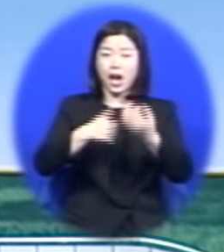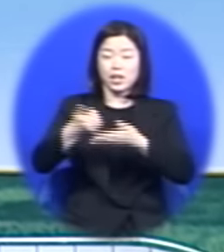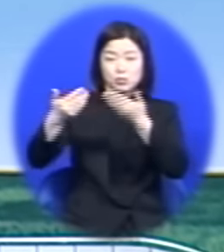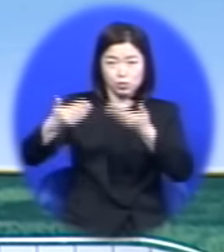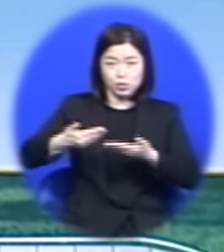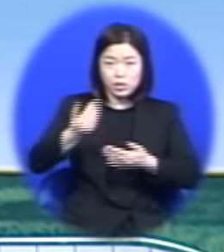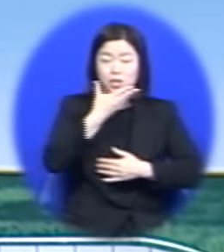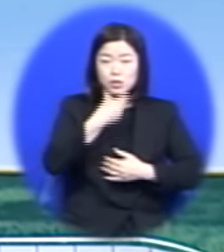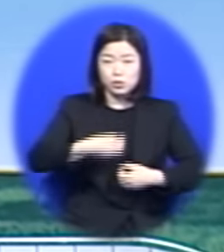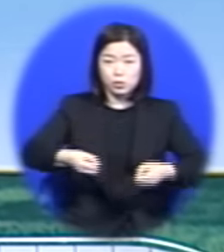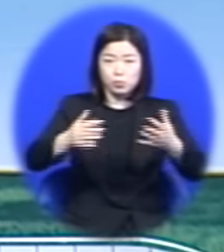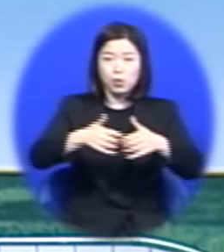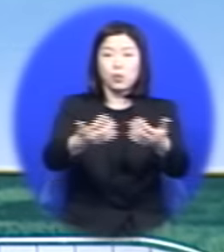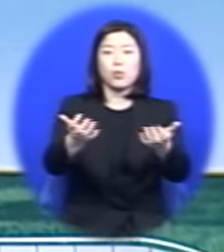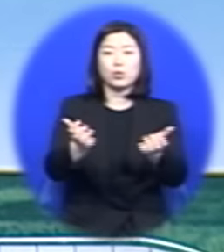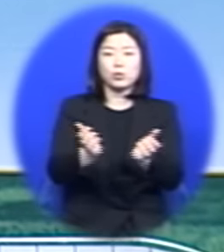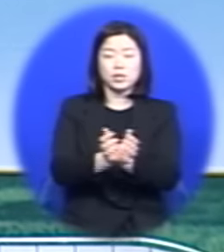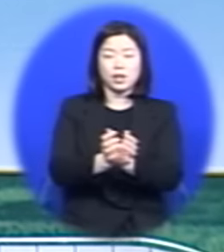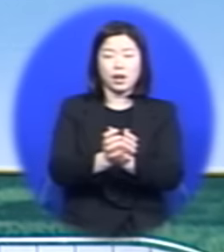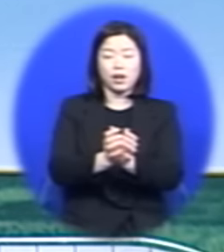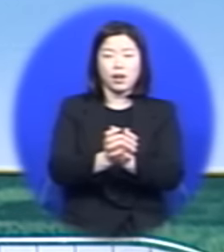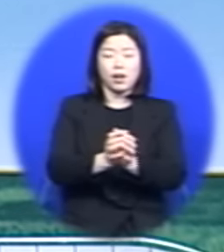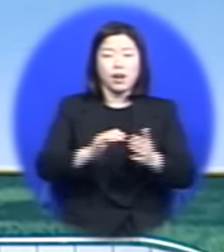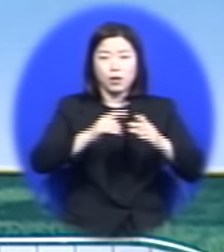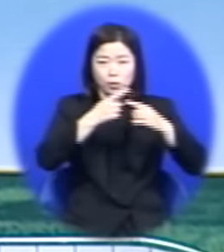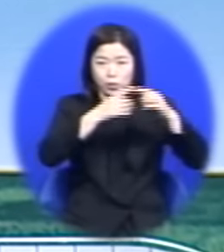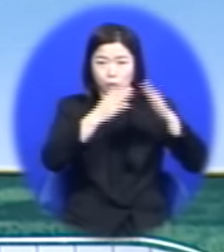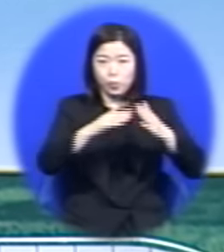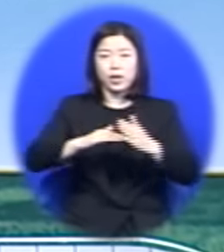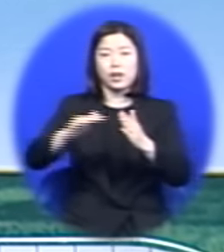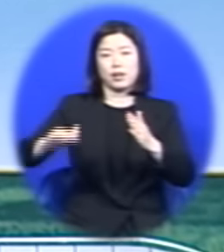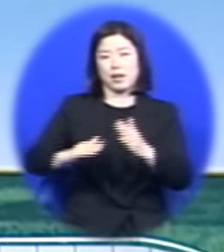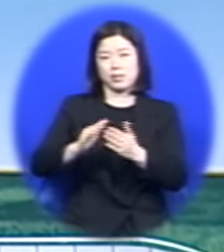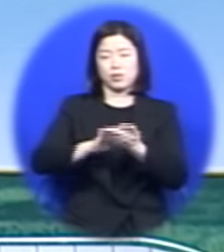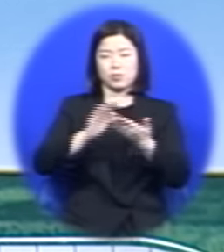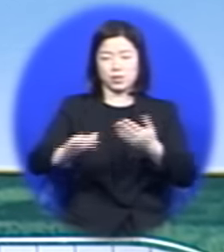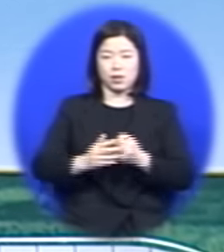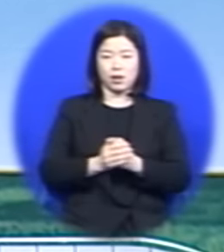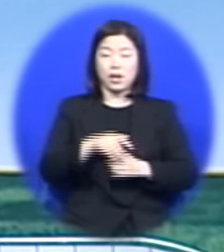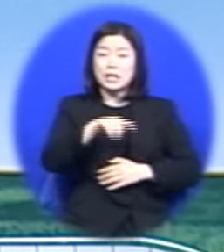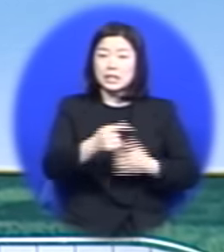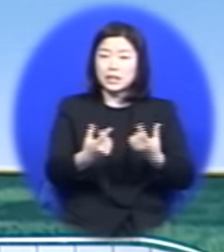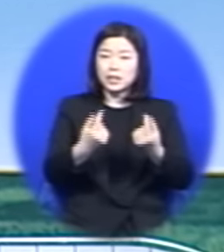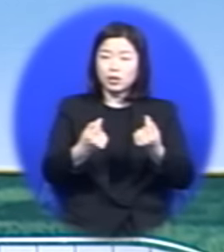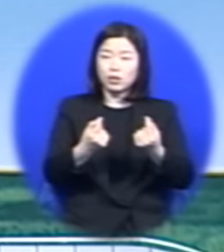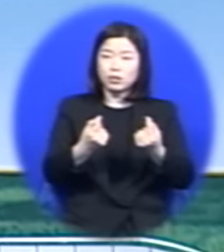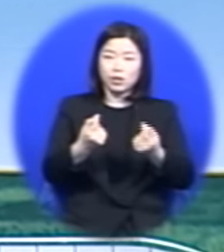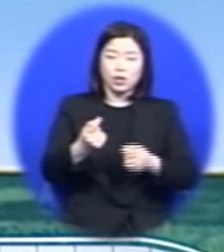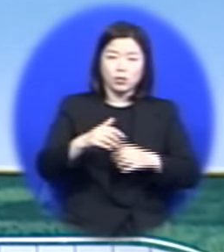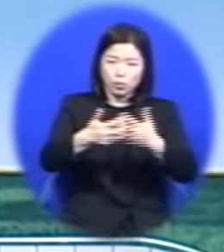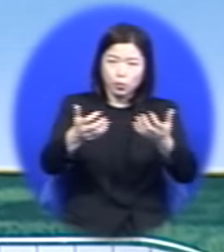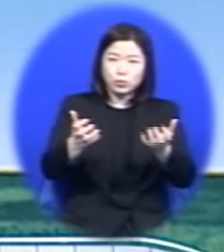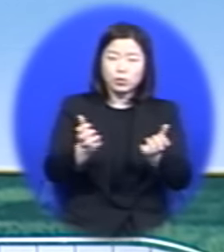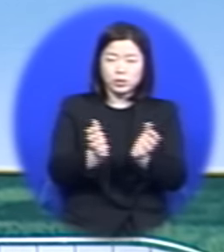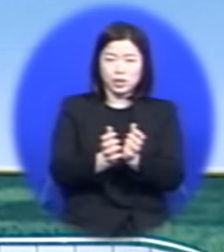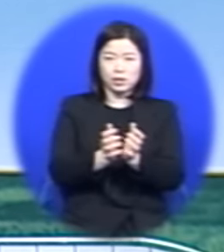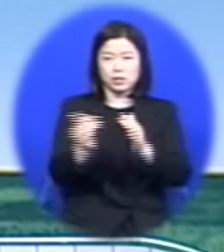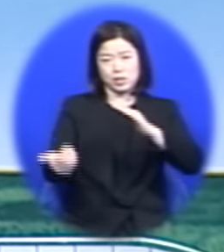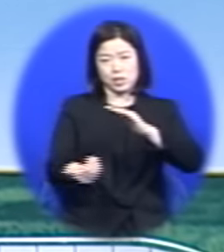축복의 공동체가 가정과 교회입니다. 여러분, 정말 이와 같은 교회 공동체를 이루어야